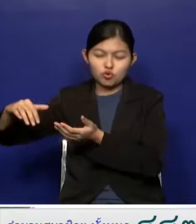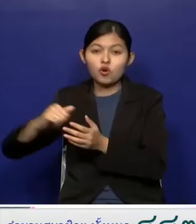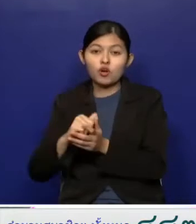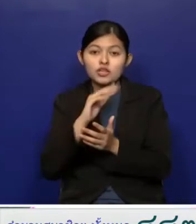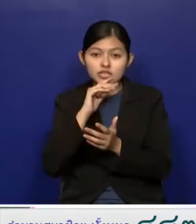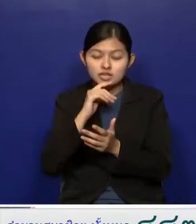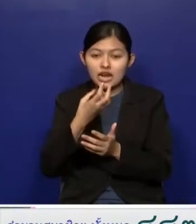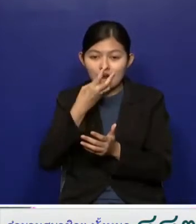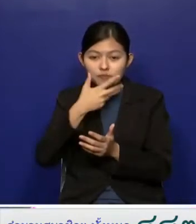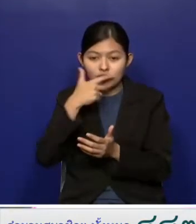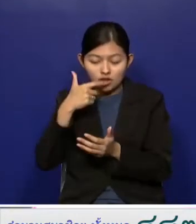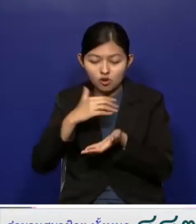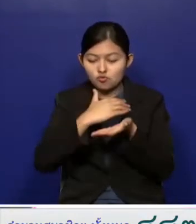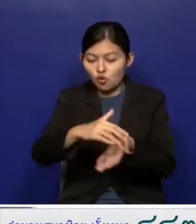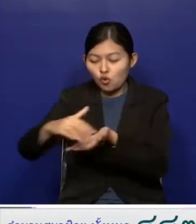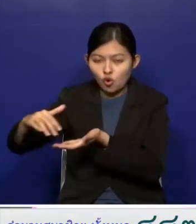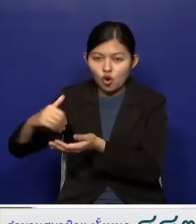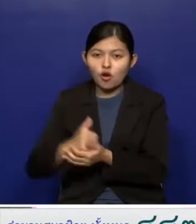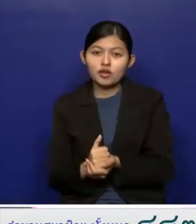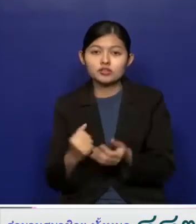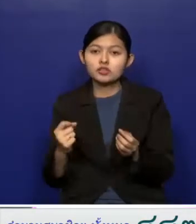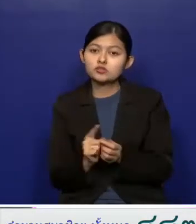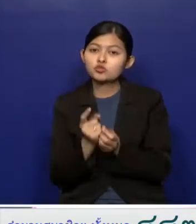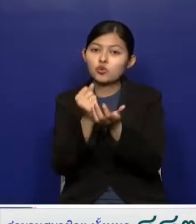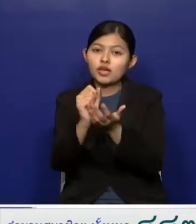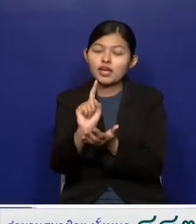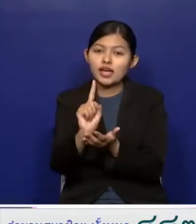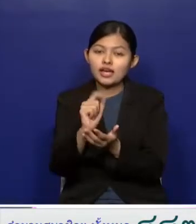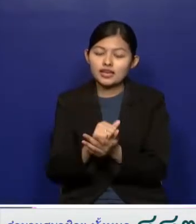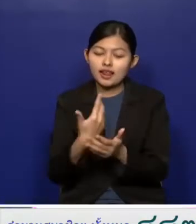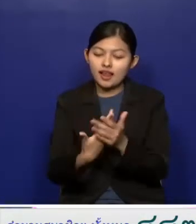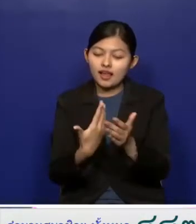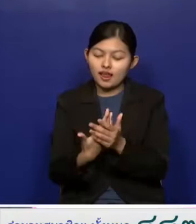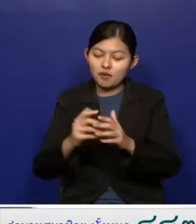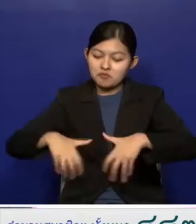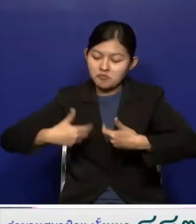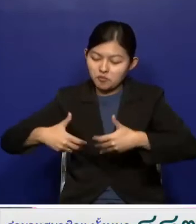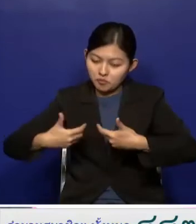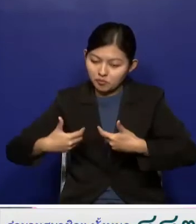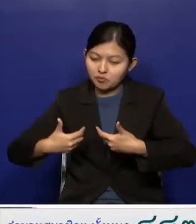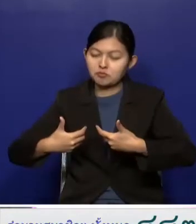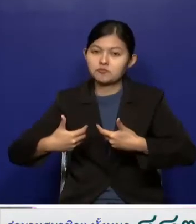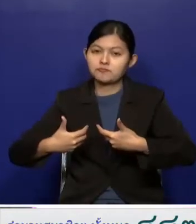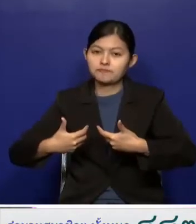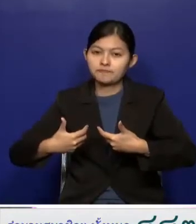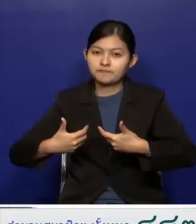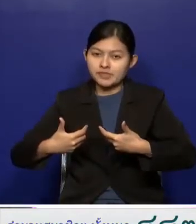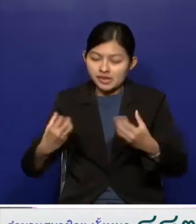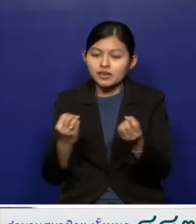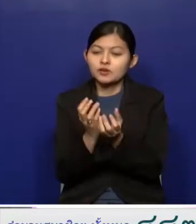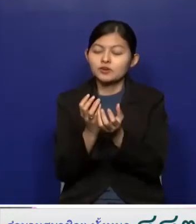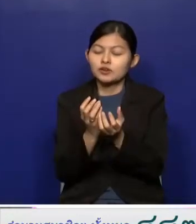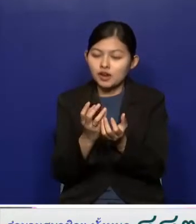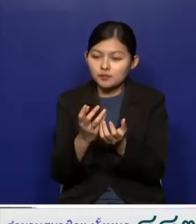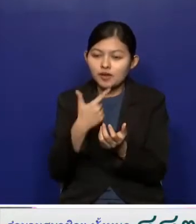าณน้ำตาลทรายส่งออกก็จะทำให้ราคามีผลต่อราคาของน้ำตาลทรายในต